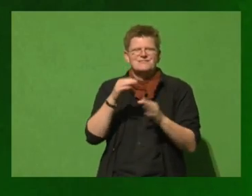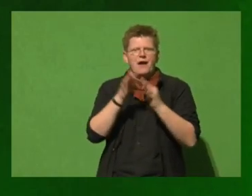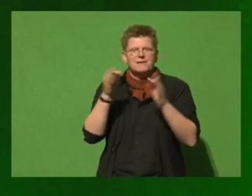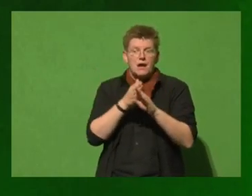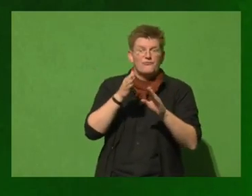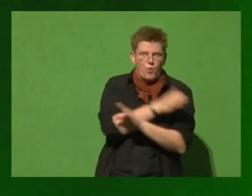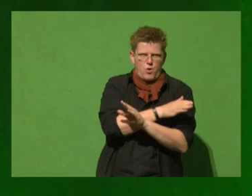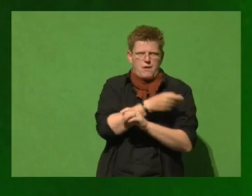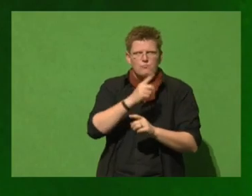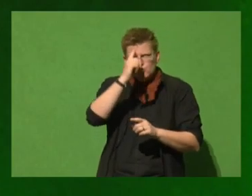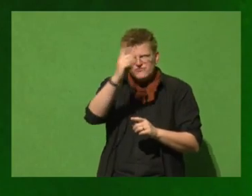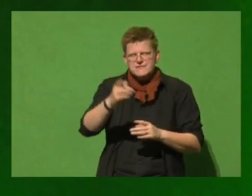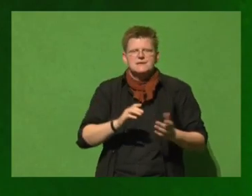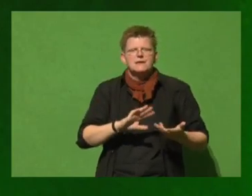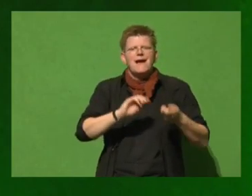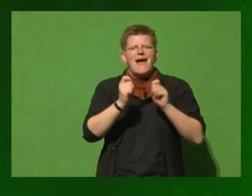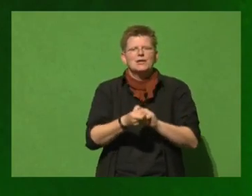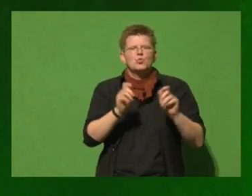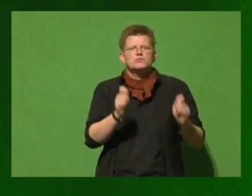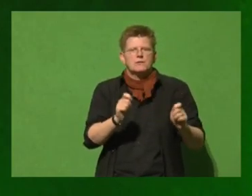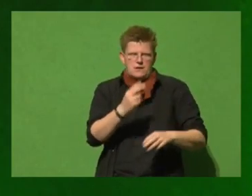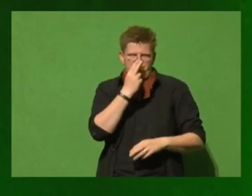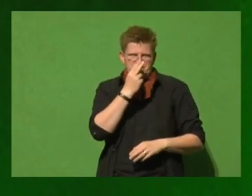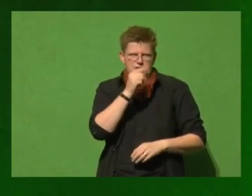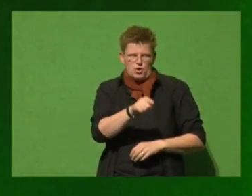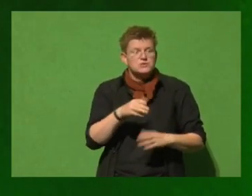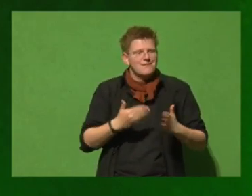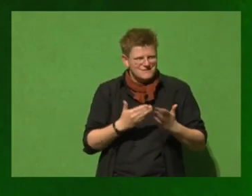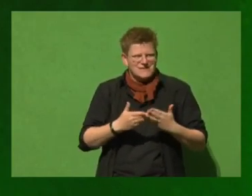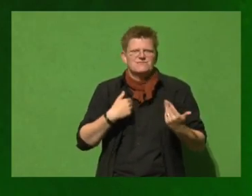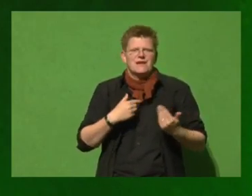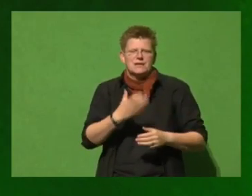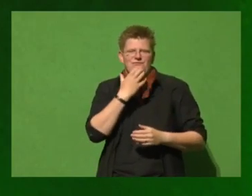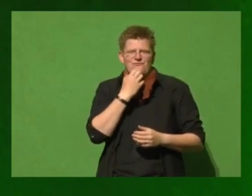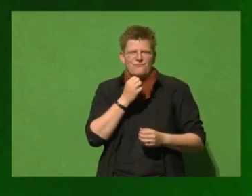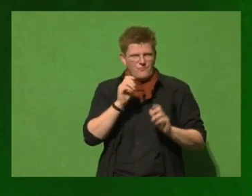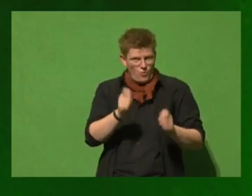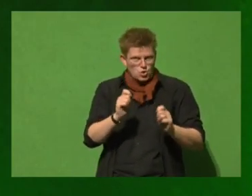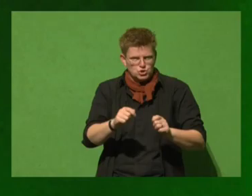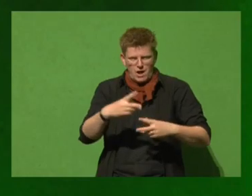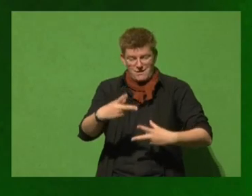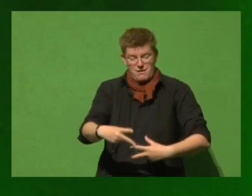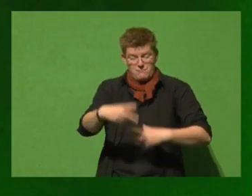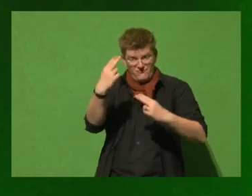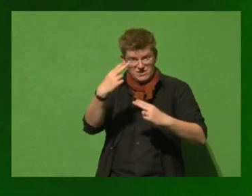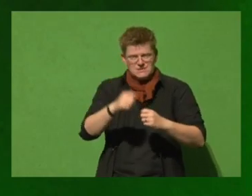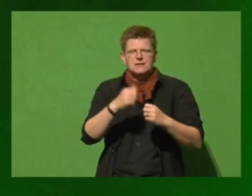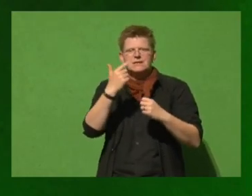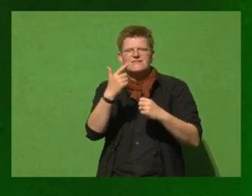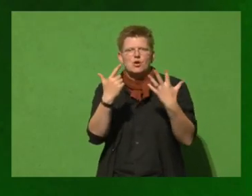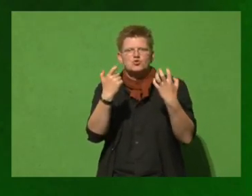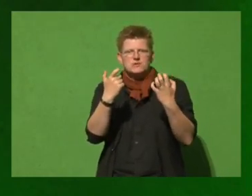wissen. Daher schlagen wir euch vor, eine Deadline von 72 Stunden zu vereinbaren. Das wäre für die jetzige LDK bei